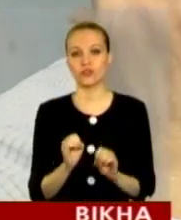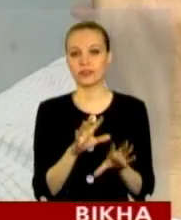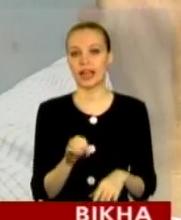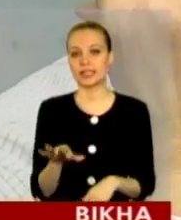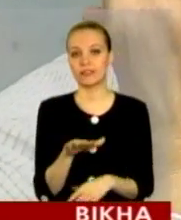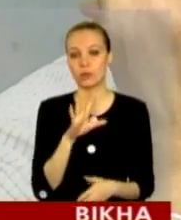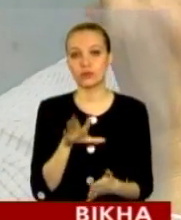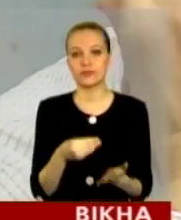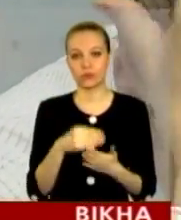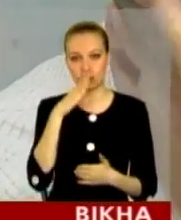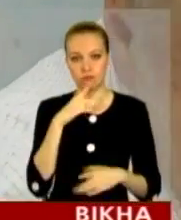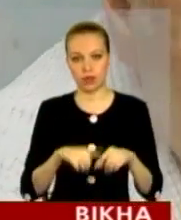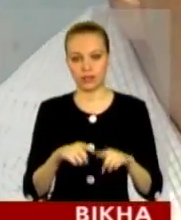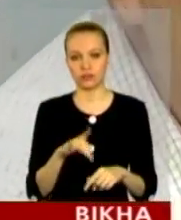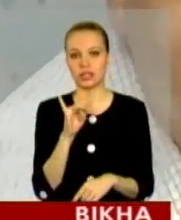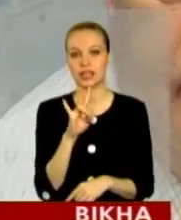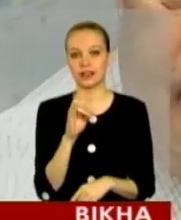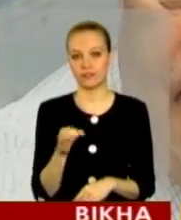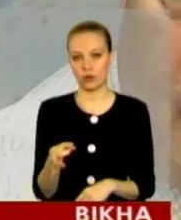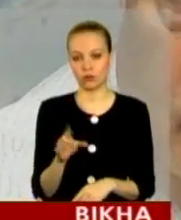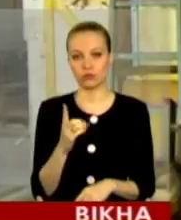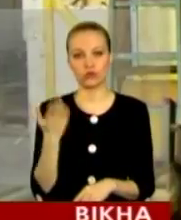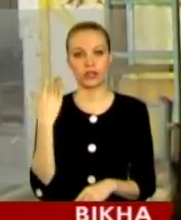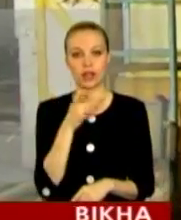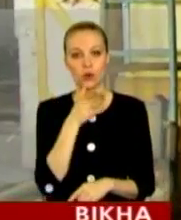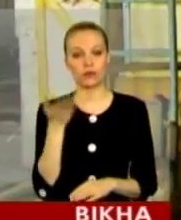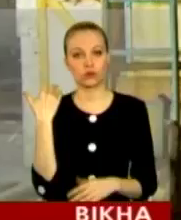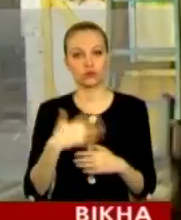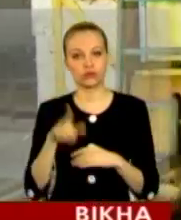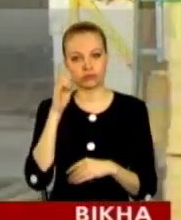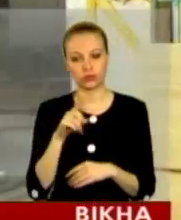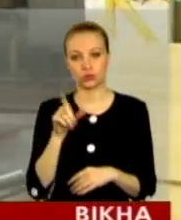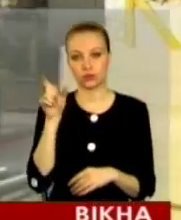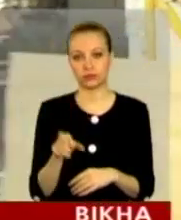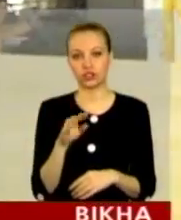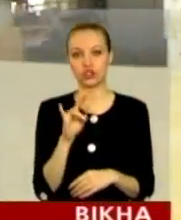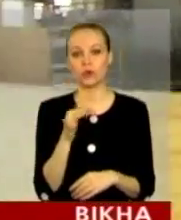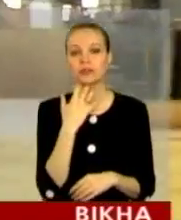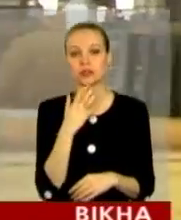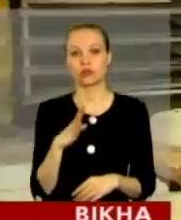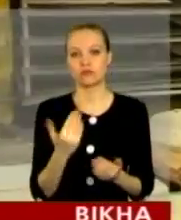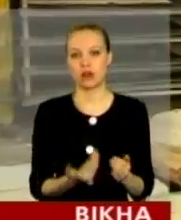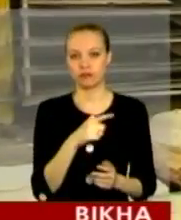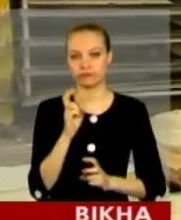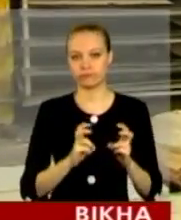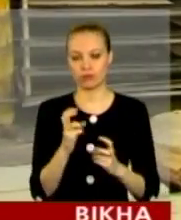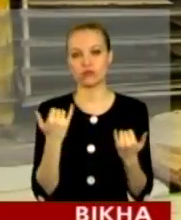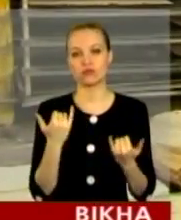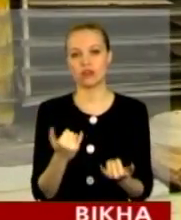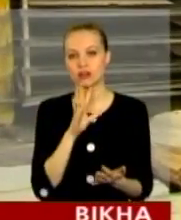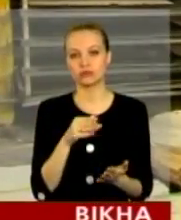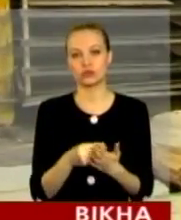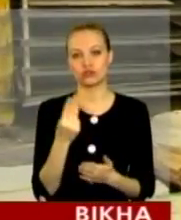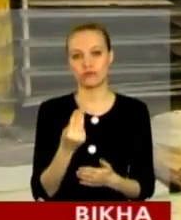Європі свою батьківщину – Рівненську область. Адже кілька років тому стало відомо, що дід Жириновського мав там фабрику. Нею зараз